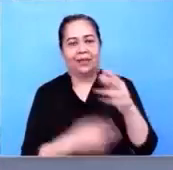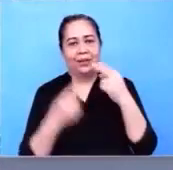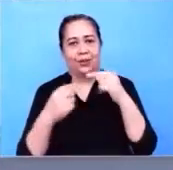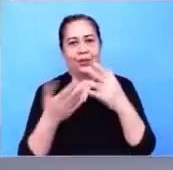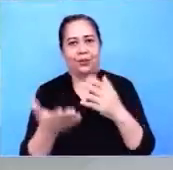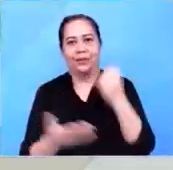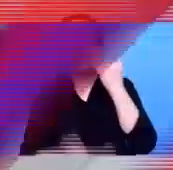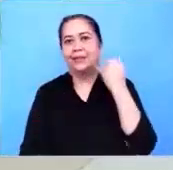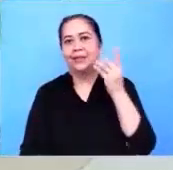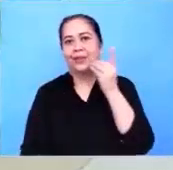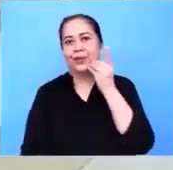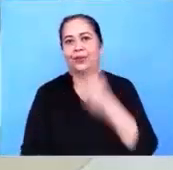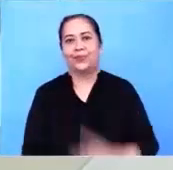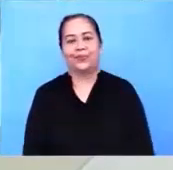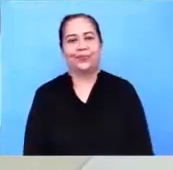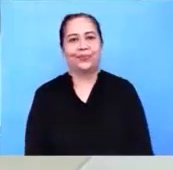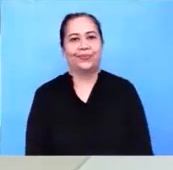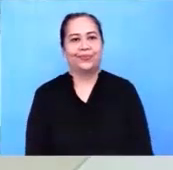Dongon.